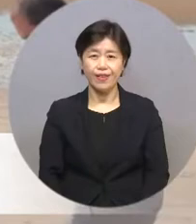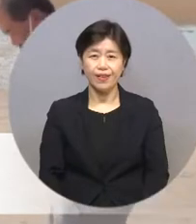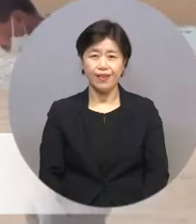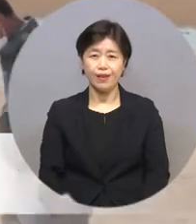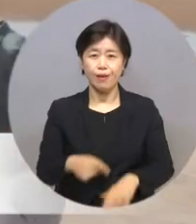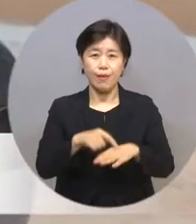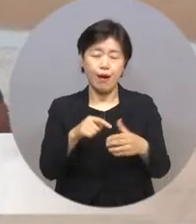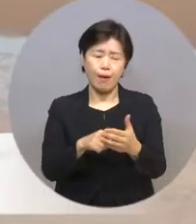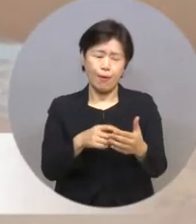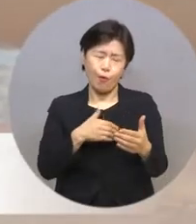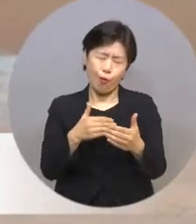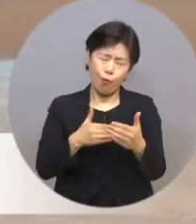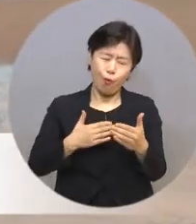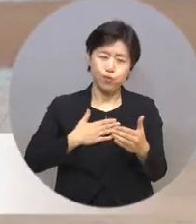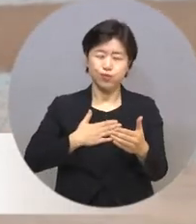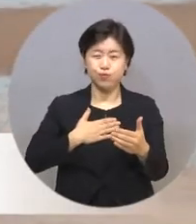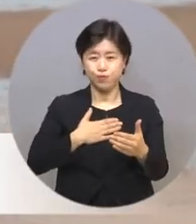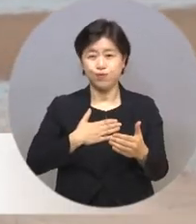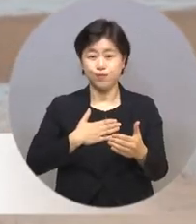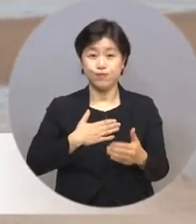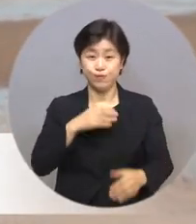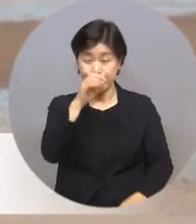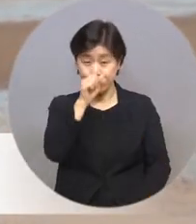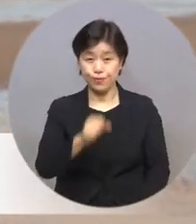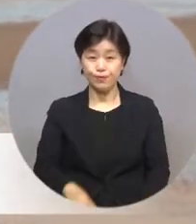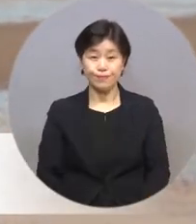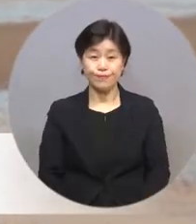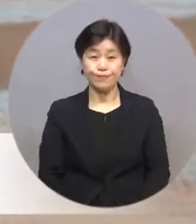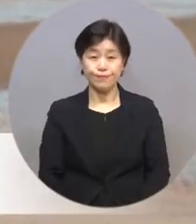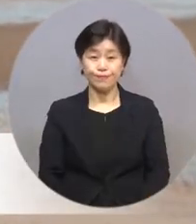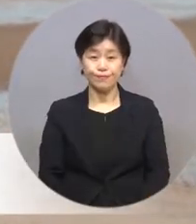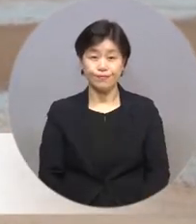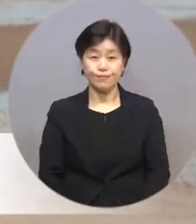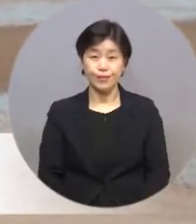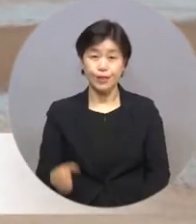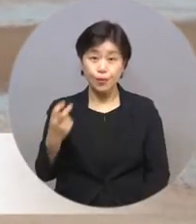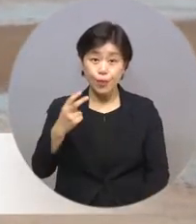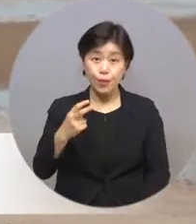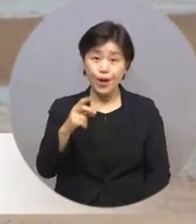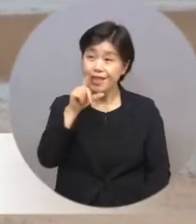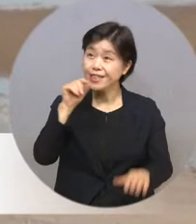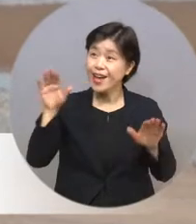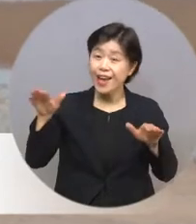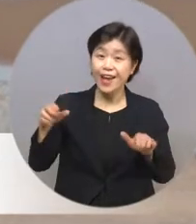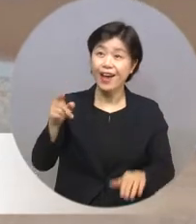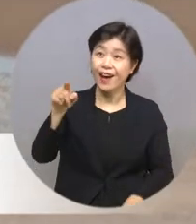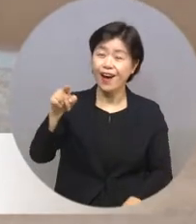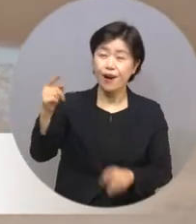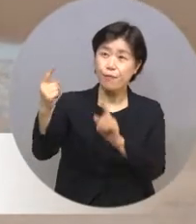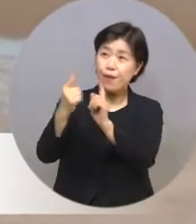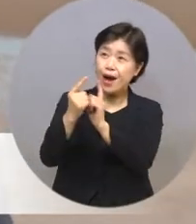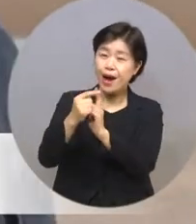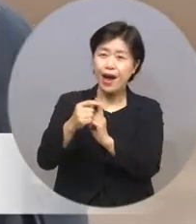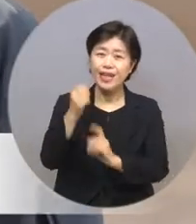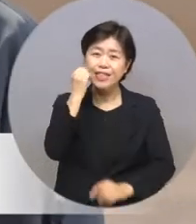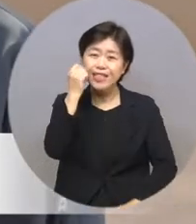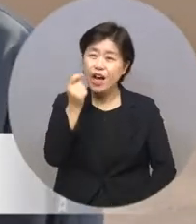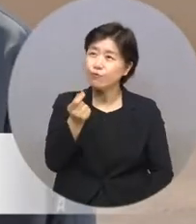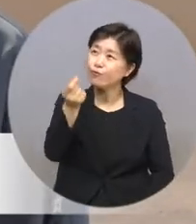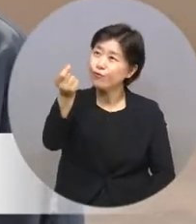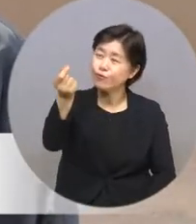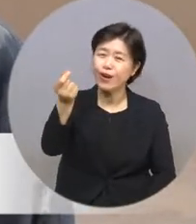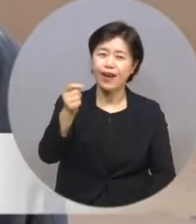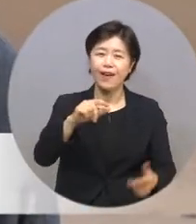가슴이 마음이 막 설레이고 뭐라 그러니까 또 이렇게 갈매기한테 막 먹이 주다 보니까 막 가슴도